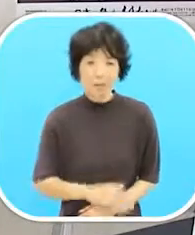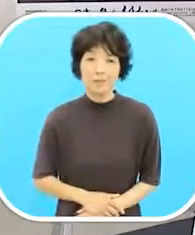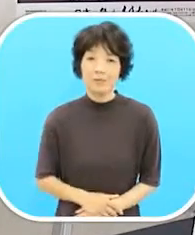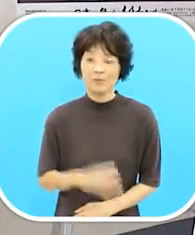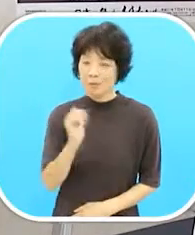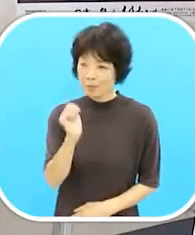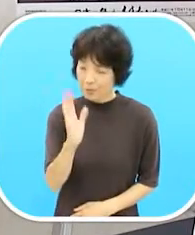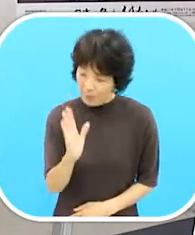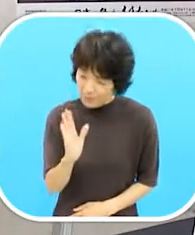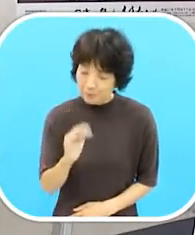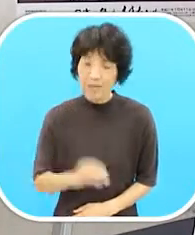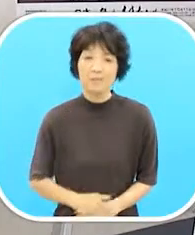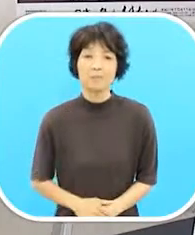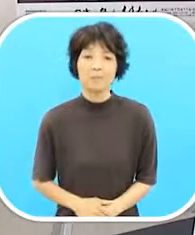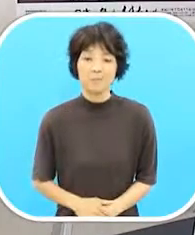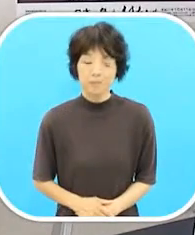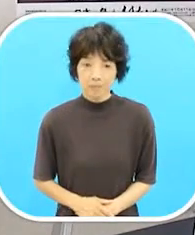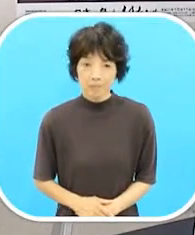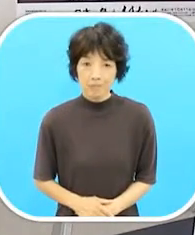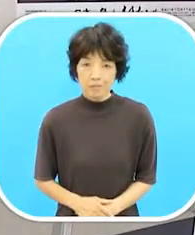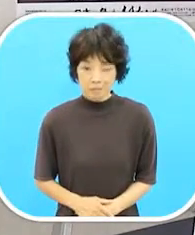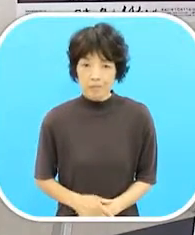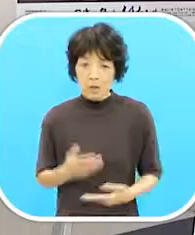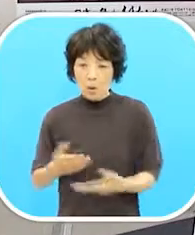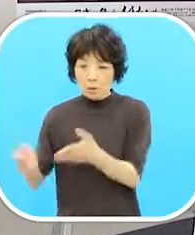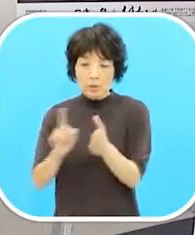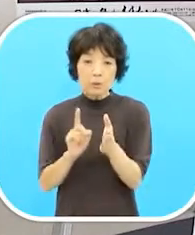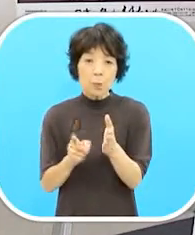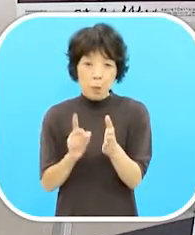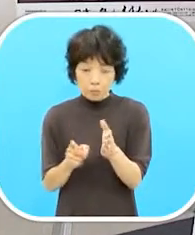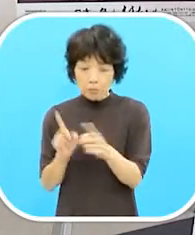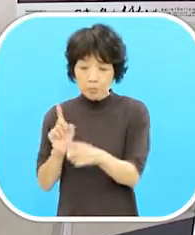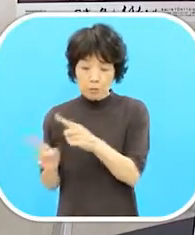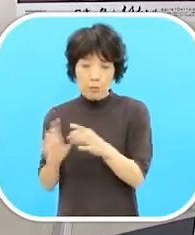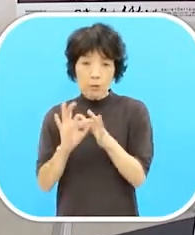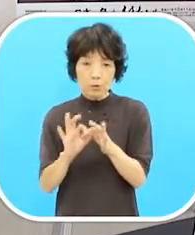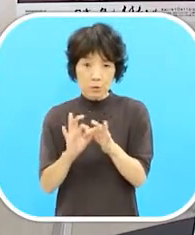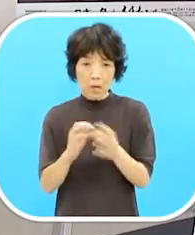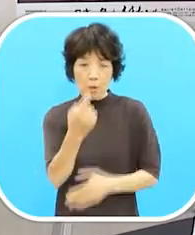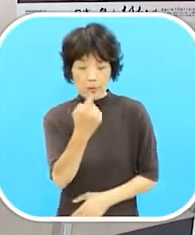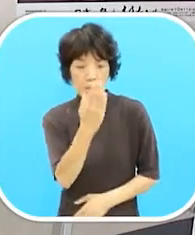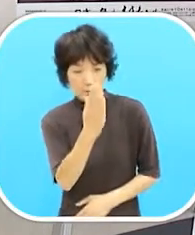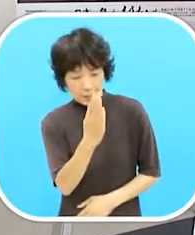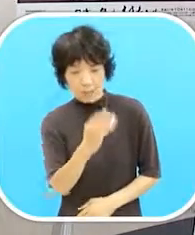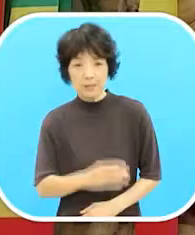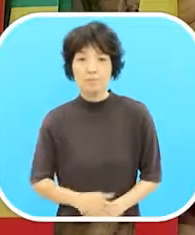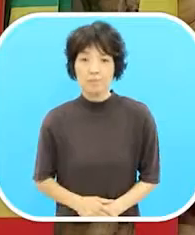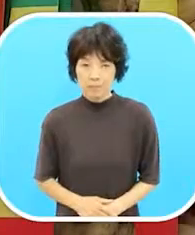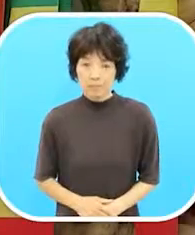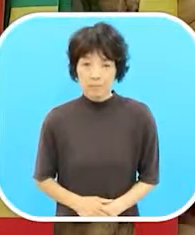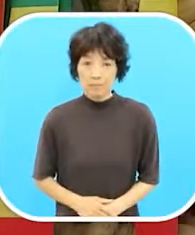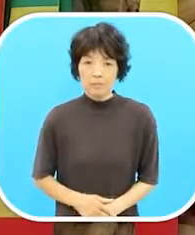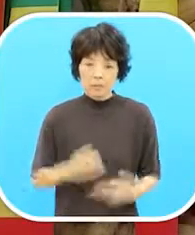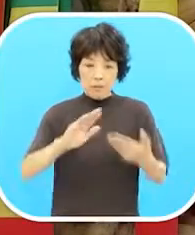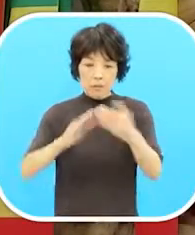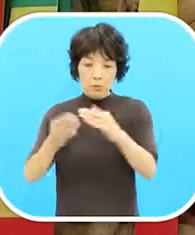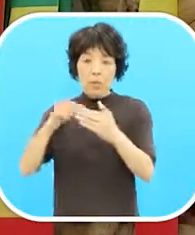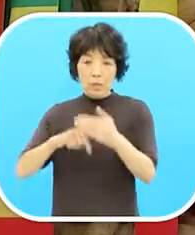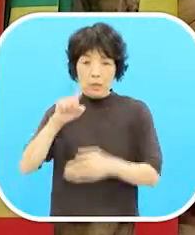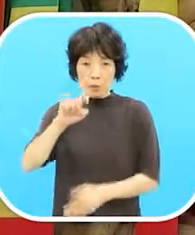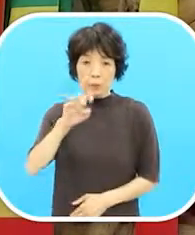。 よろしくお願いします。 早速ですが、はい、送り盆祭りについて詳しくご紹介いただけますか？ はい、14町内